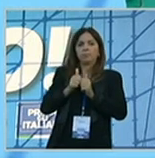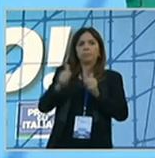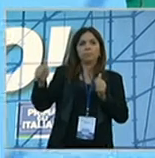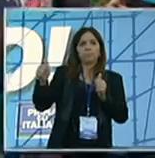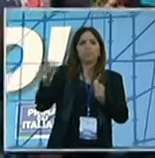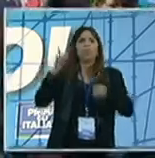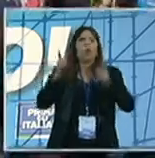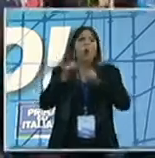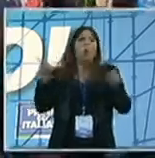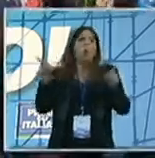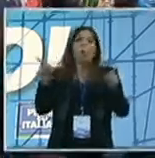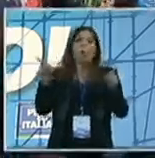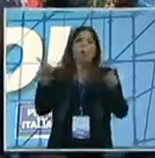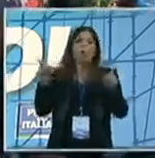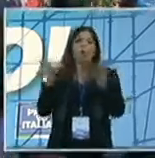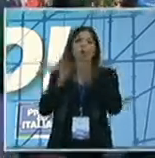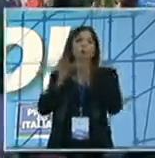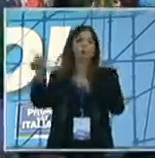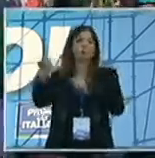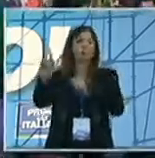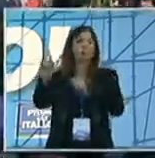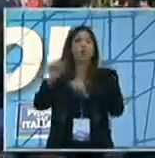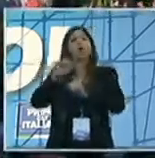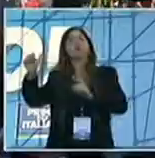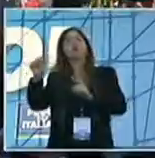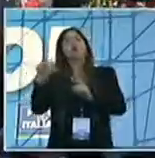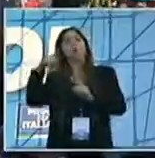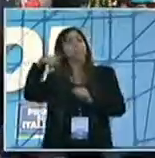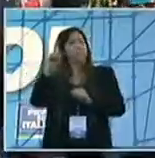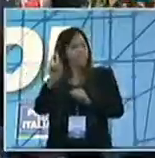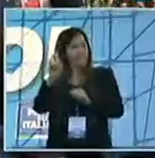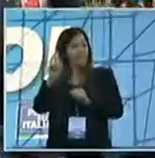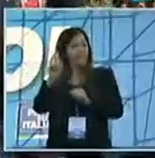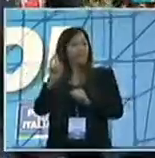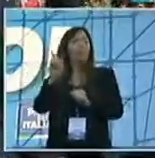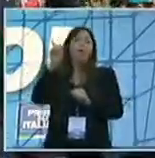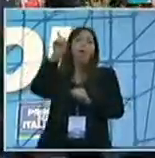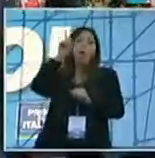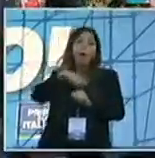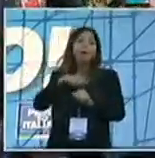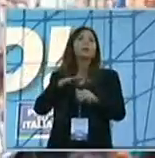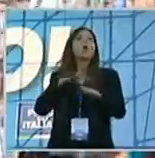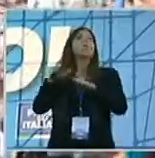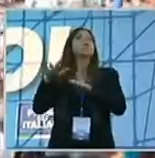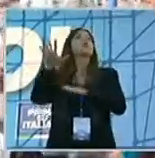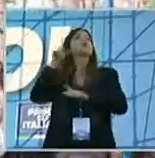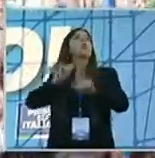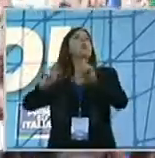del popolo italiano. E non parlo, guardate, solo di quelli del PD. Parlo anche del Movimento 5